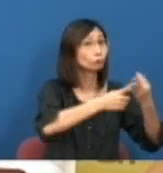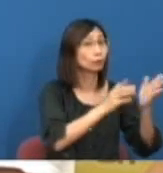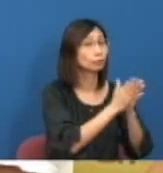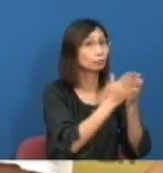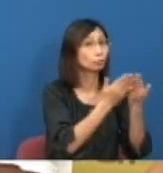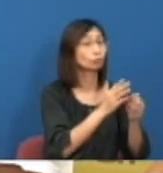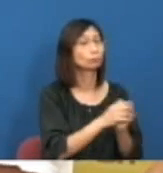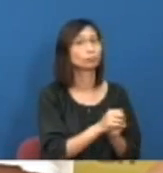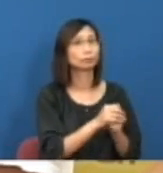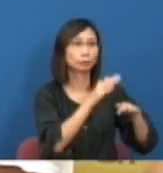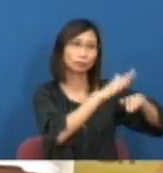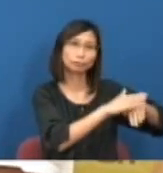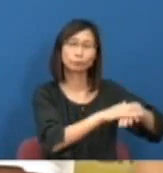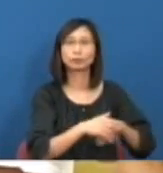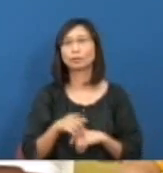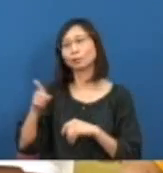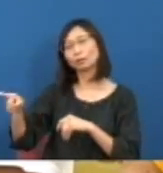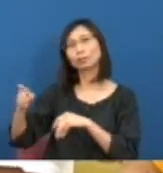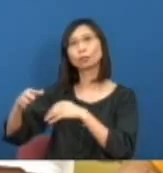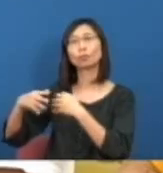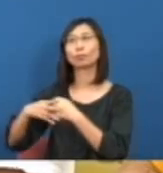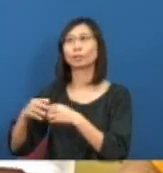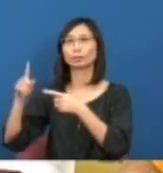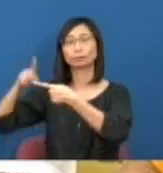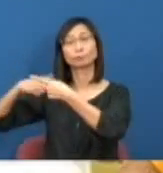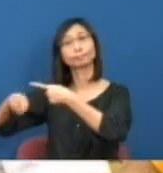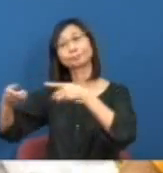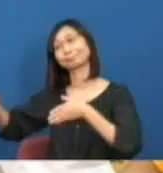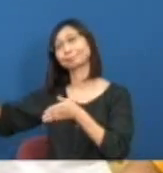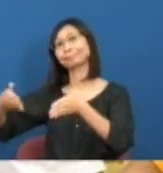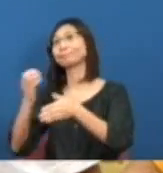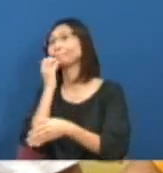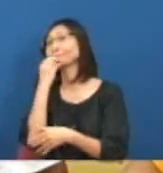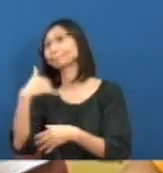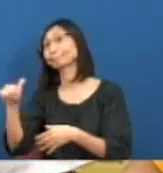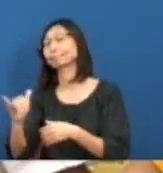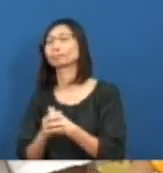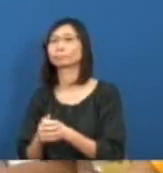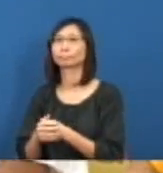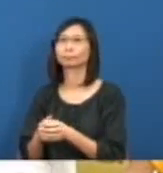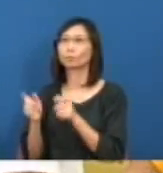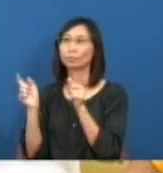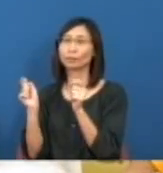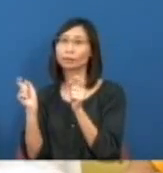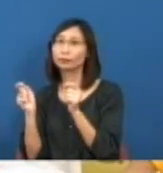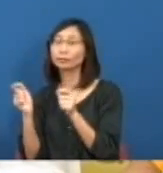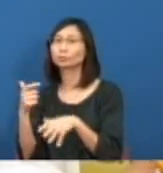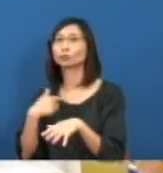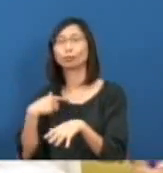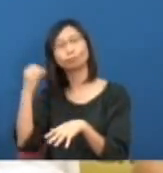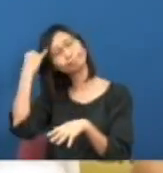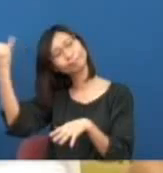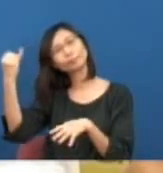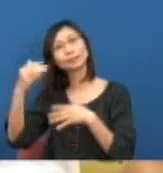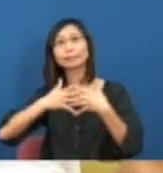去》咧，阿司徒咧又現身説法啦，就即係解咗一啲。即係我不解之謎啦，咁樣